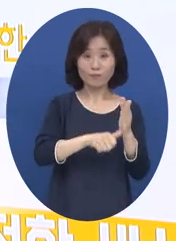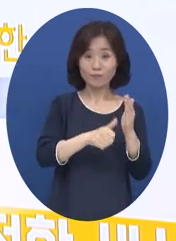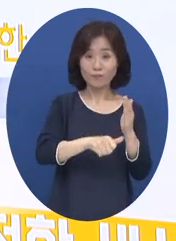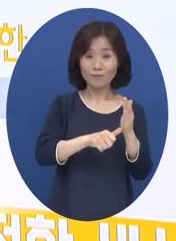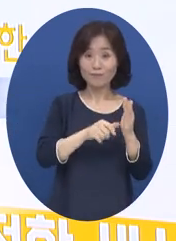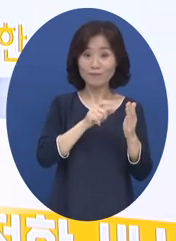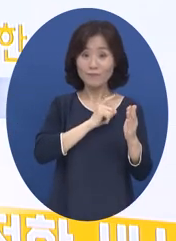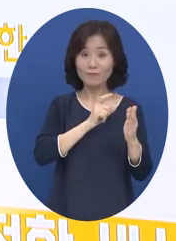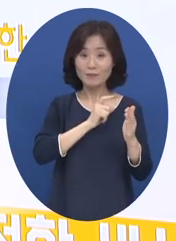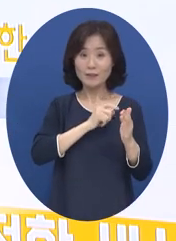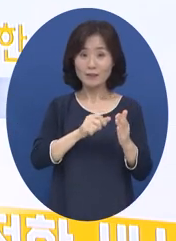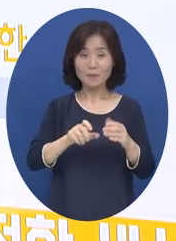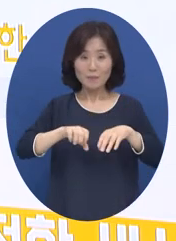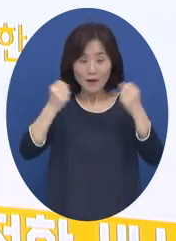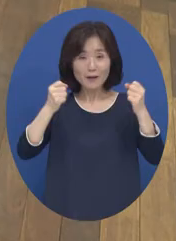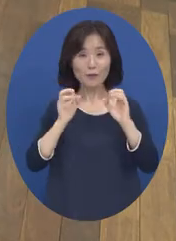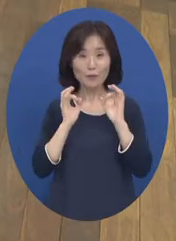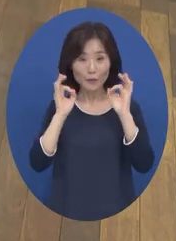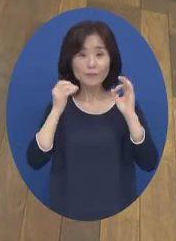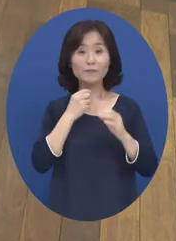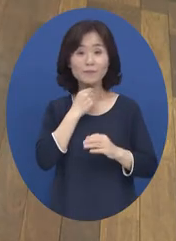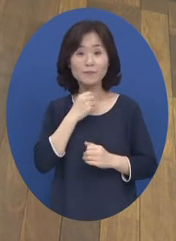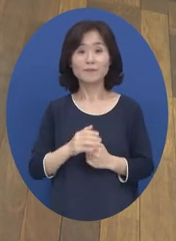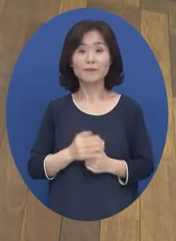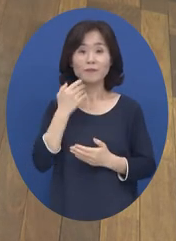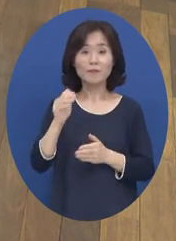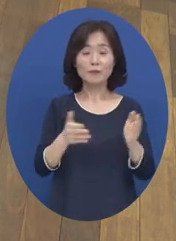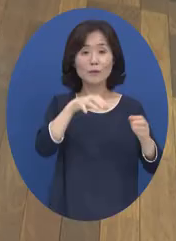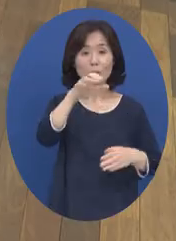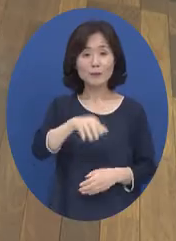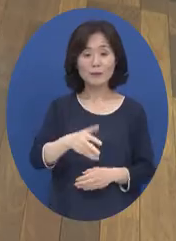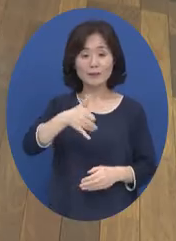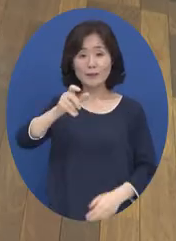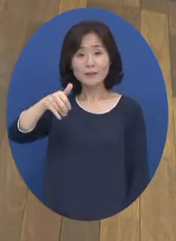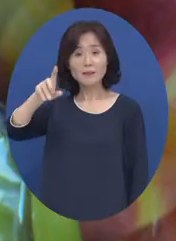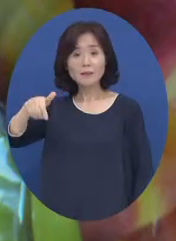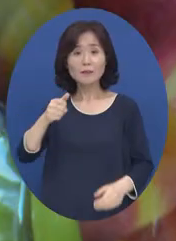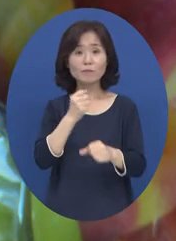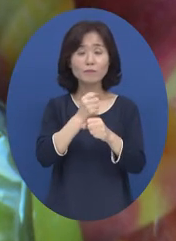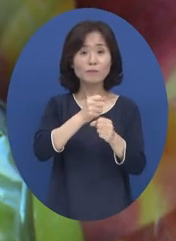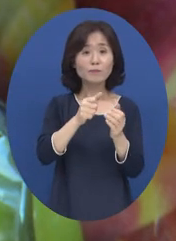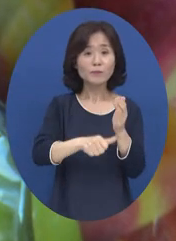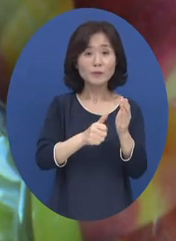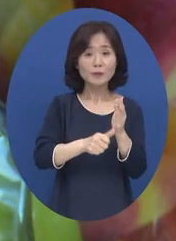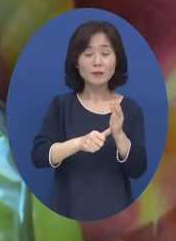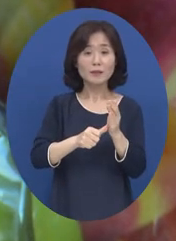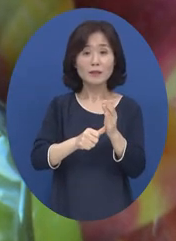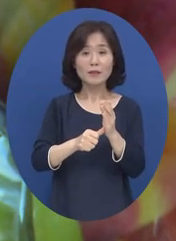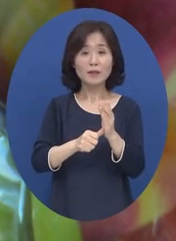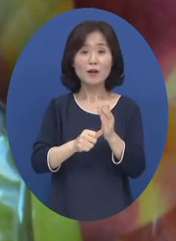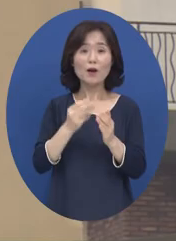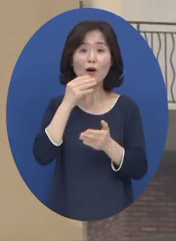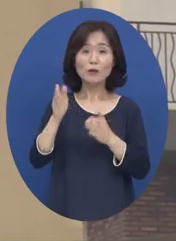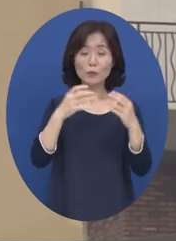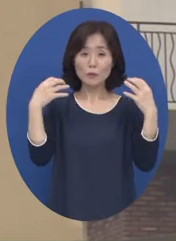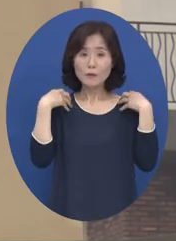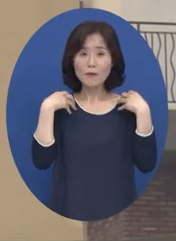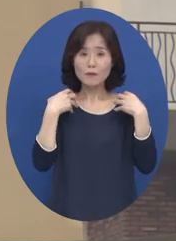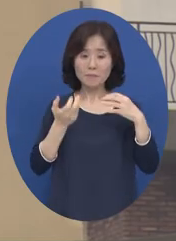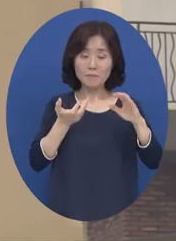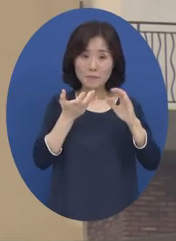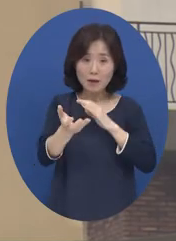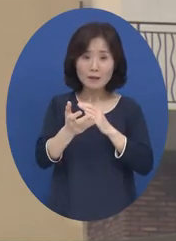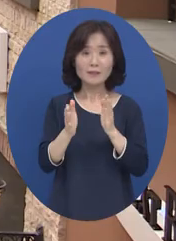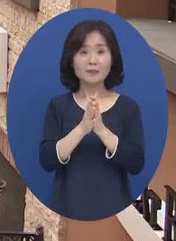대박이 날수 있도록 최선을 다하겠습니다. 경기도는 착착착 생산품을 경기도청 매점 입점을 시작으로 지역